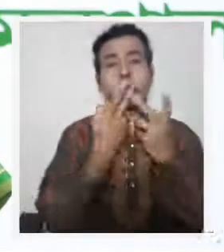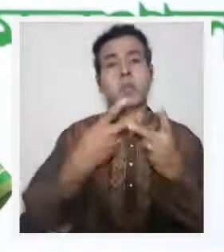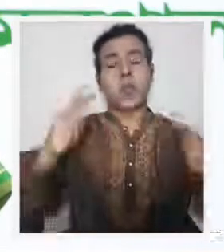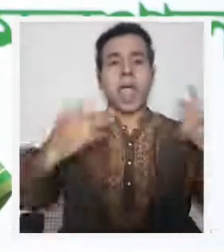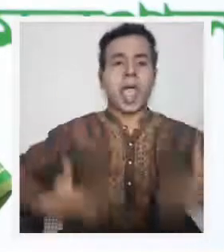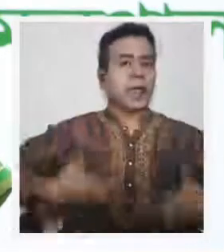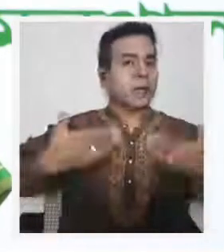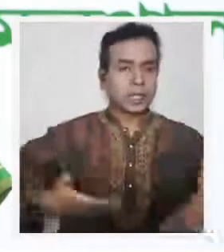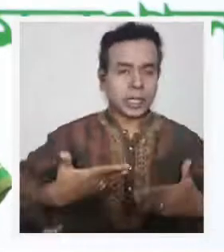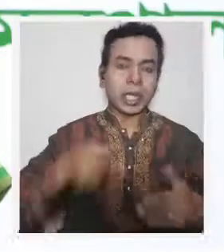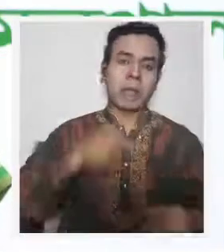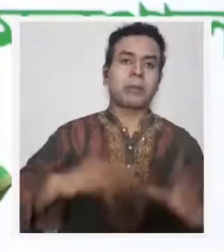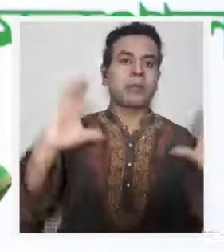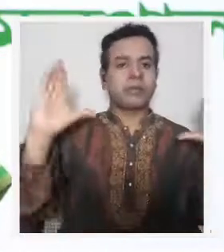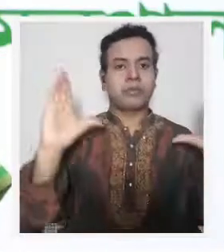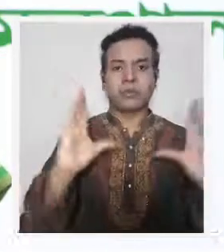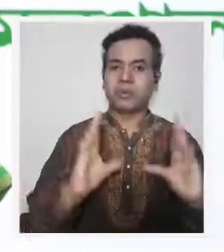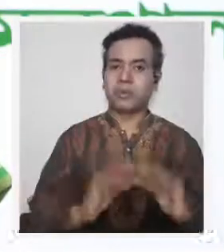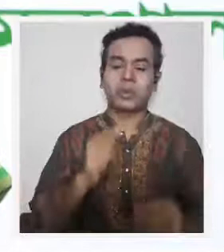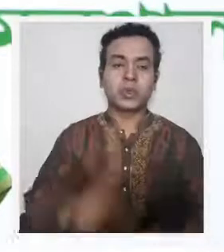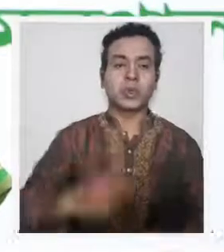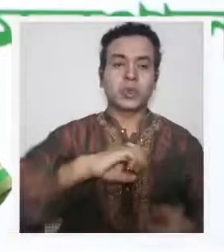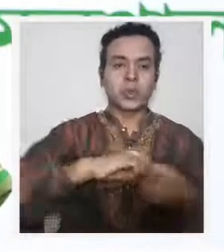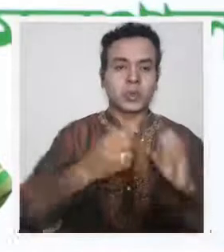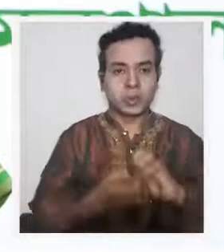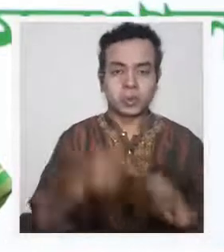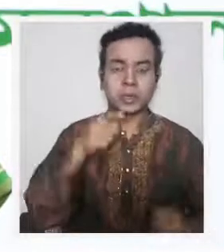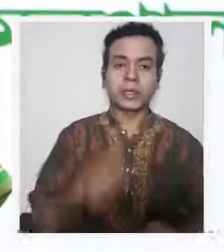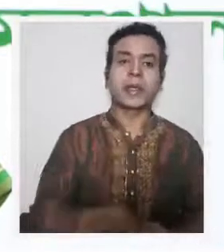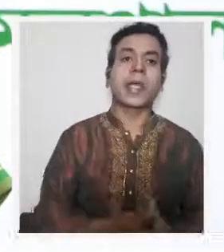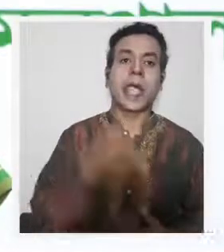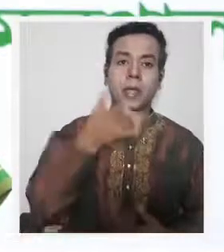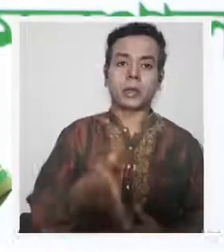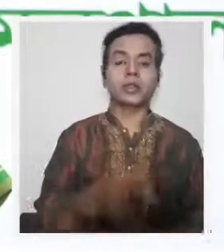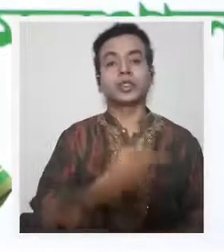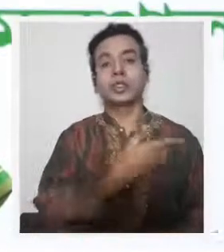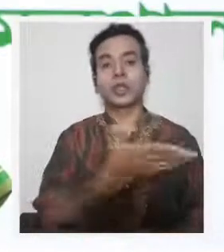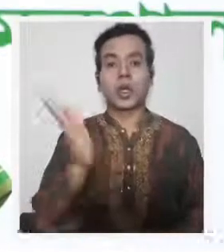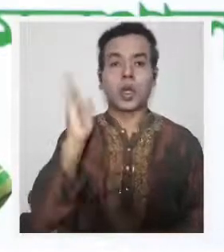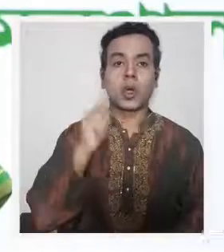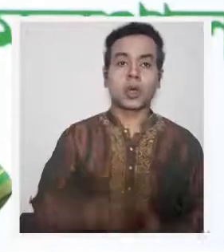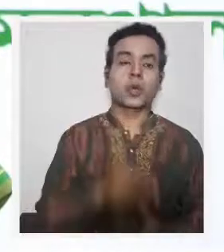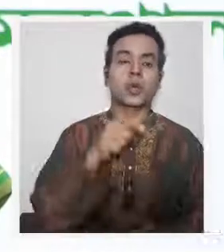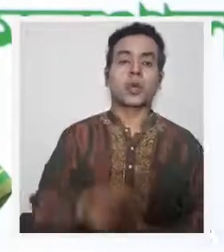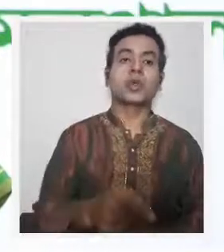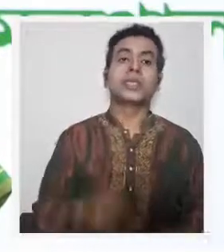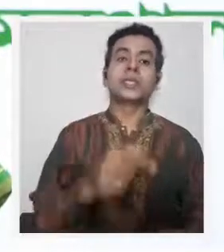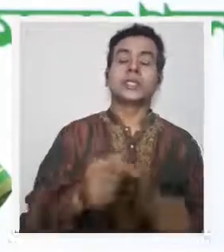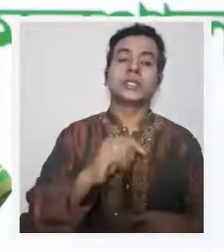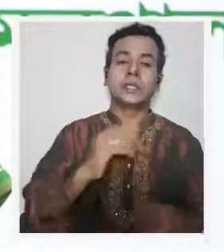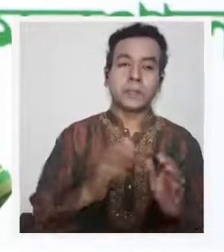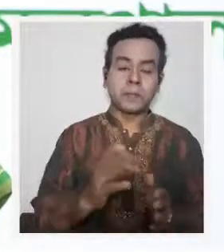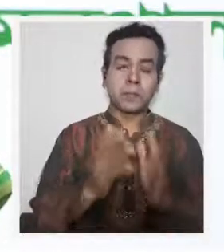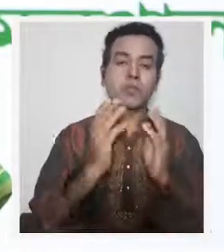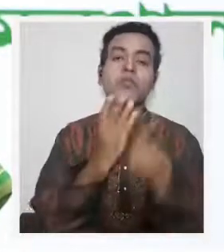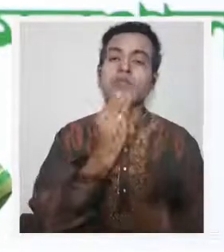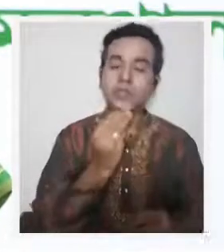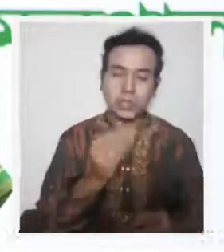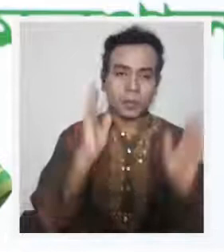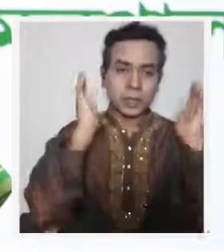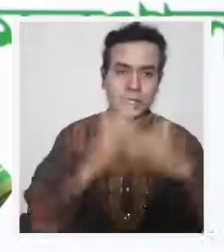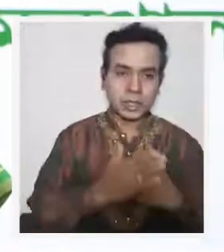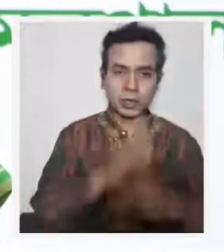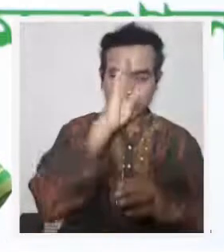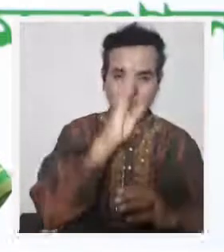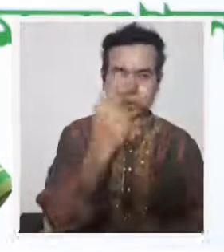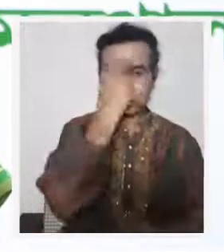চিরকালীন ঈদ উৎসবের আয়োজন, ব্যাপ্তি আর আমেজ ঢাকা পড়েছে স্বাস্থ্যবিধি মানার শৃঙ্খলে। বর্ণ গোত্র